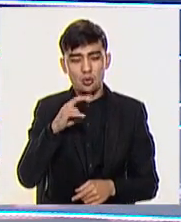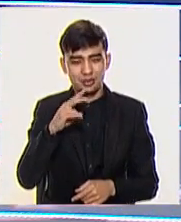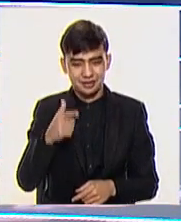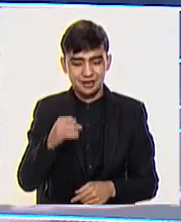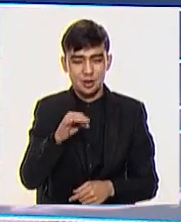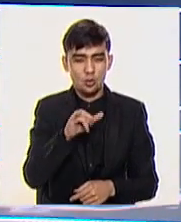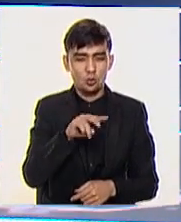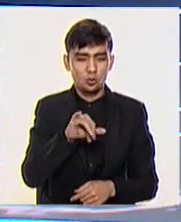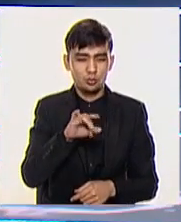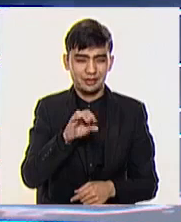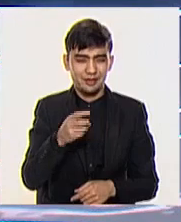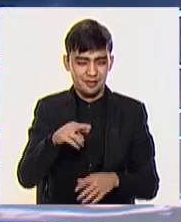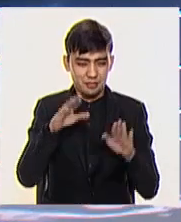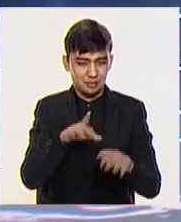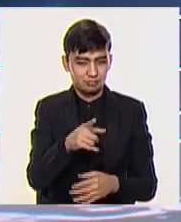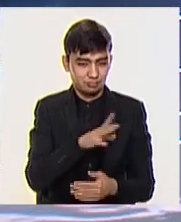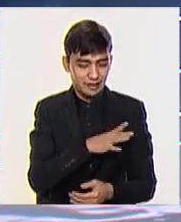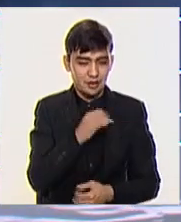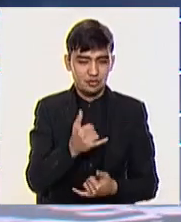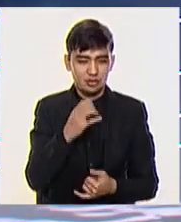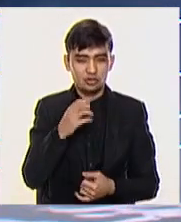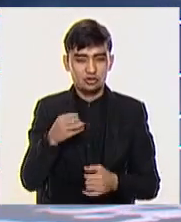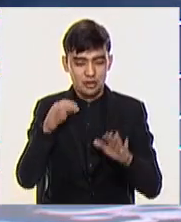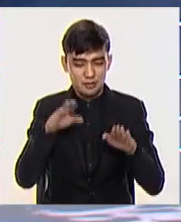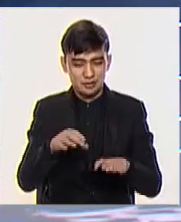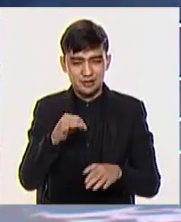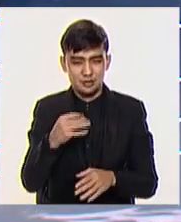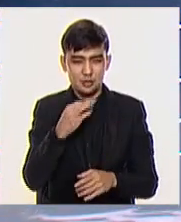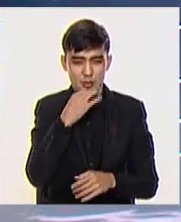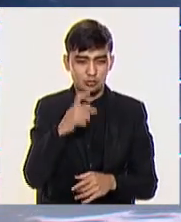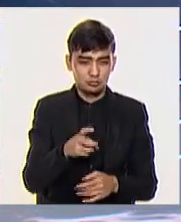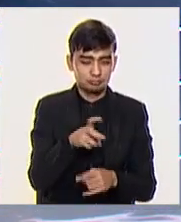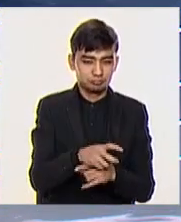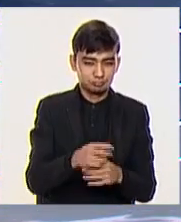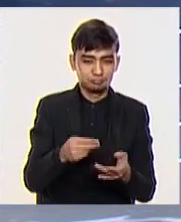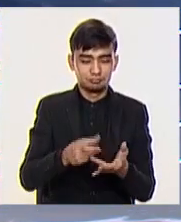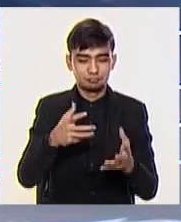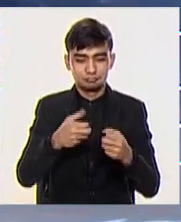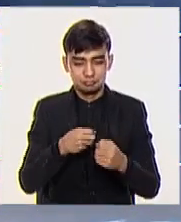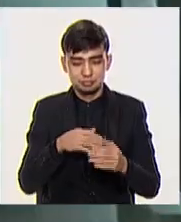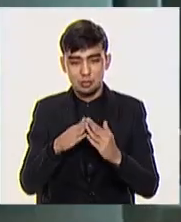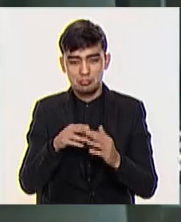пайдалануға берілген еді. Енді кез келген адам өзінің сынамасын үйде отырып-ақ талдауға жібере алады.